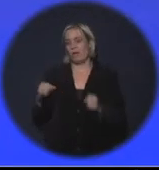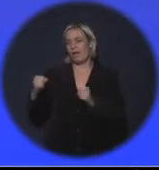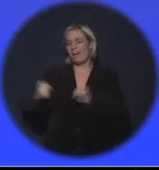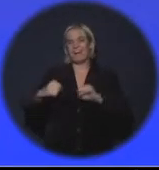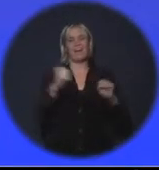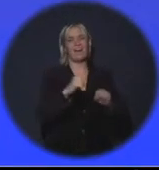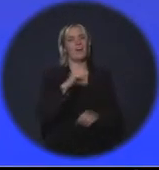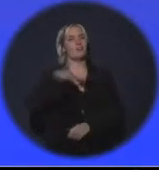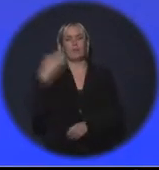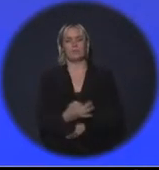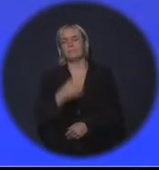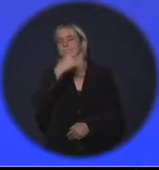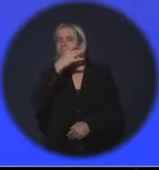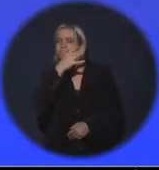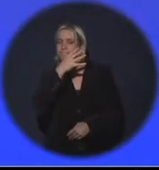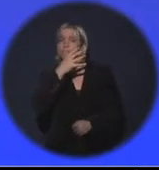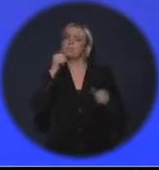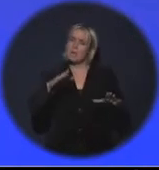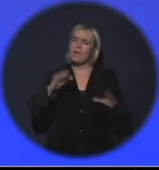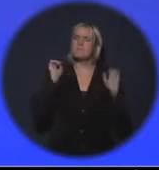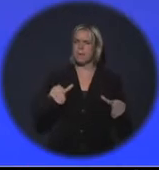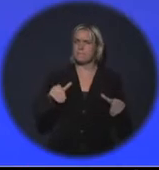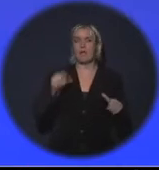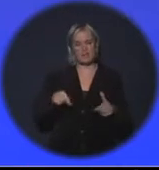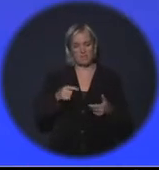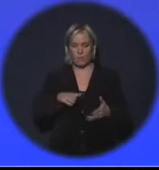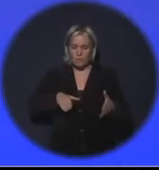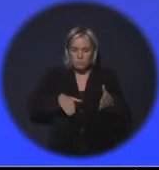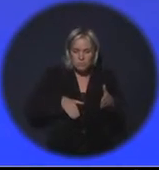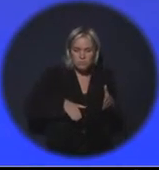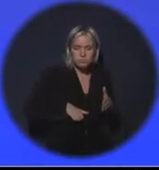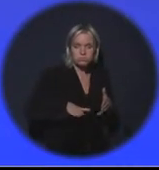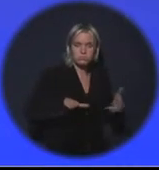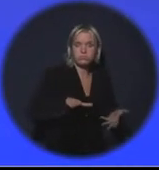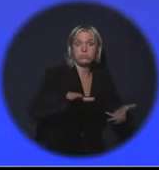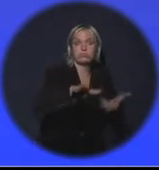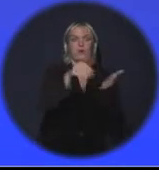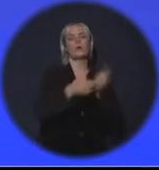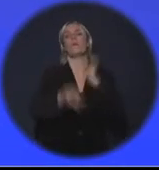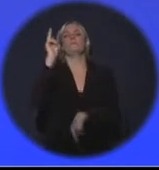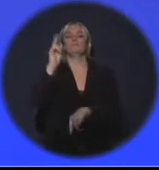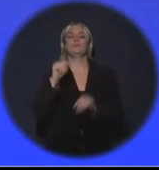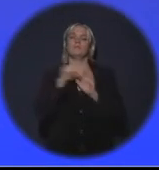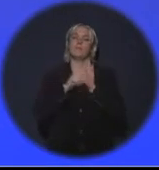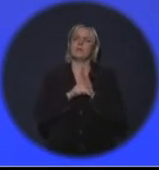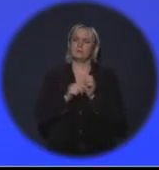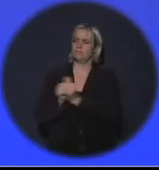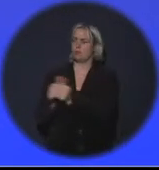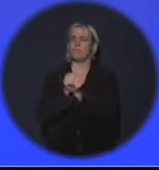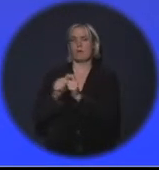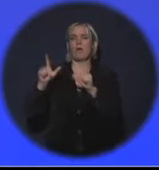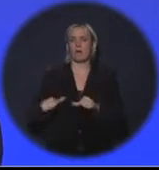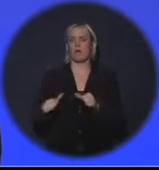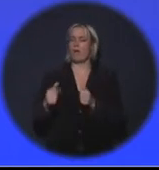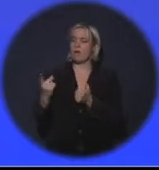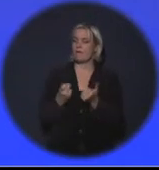hors de portée, nous devons désormais amplifier l'élan. Des principes communs se sont dégagés lors de ce débat dont vous avez rappelé